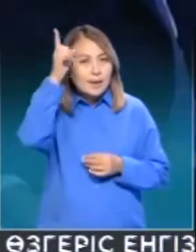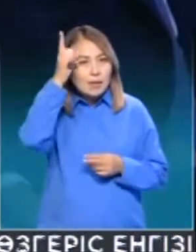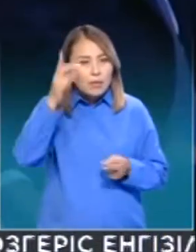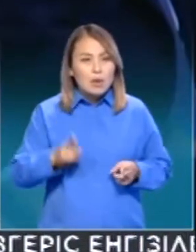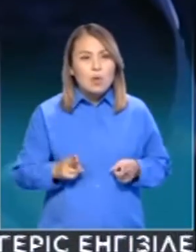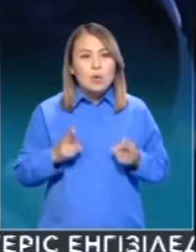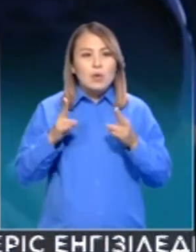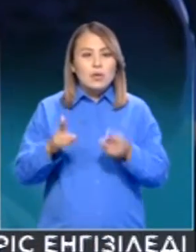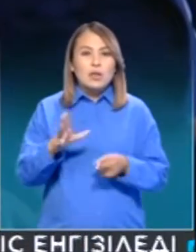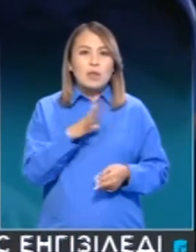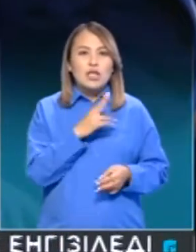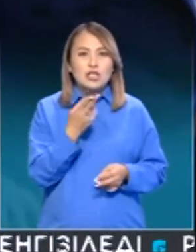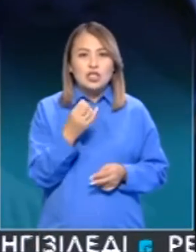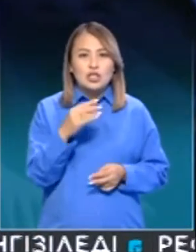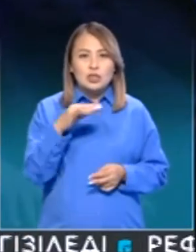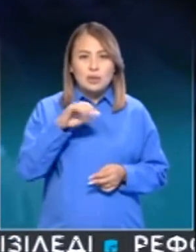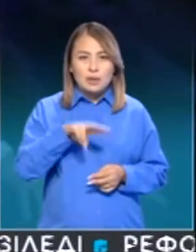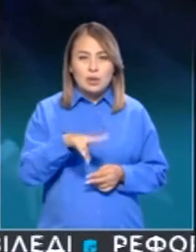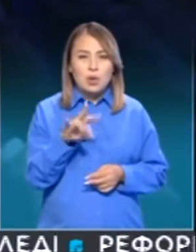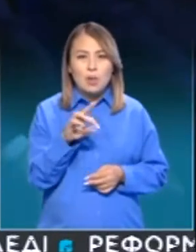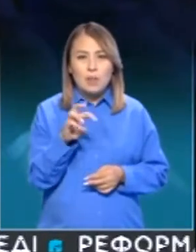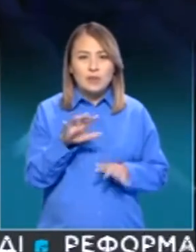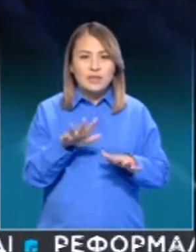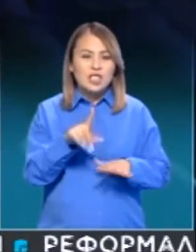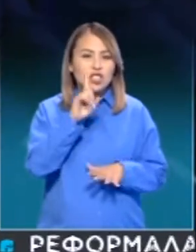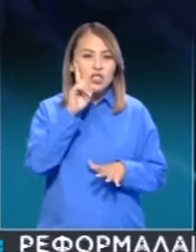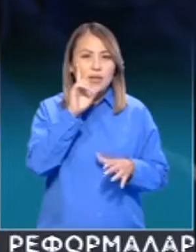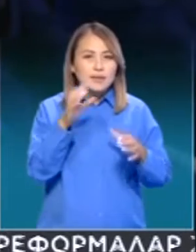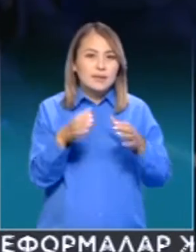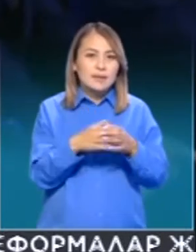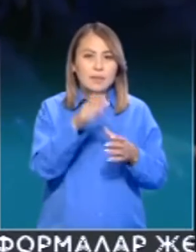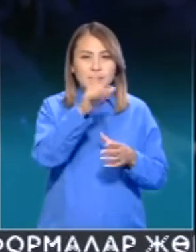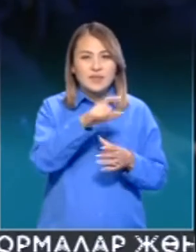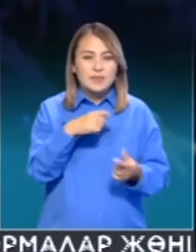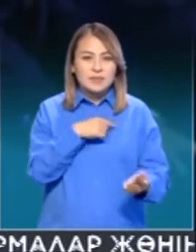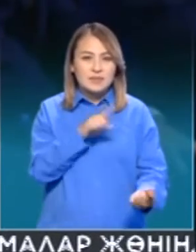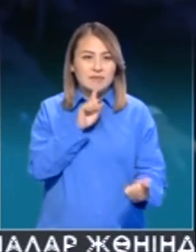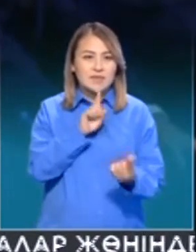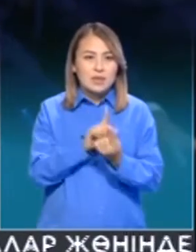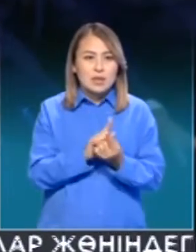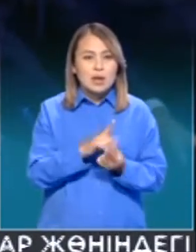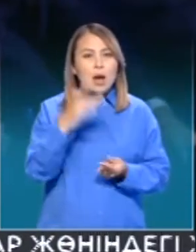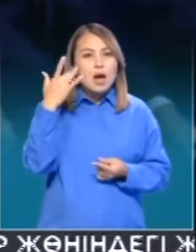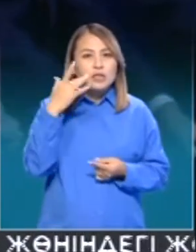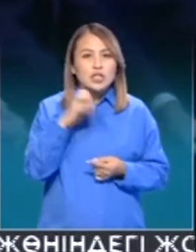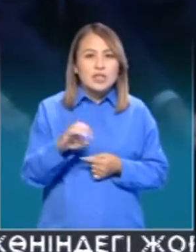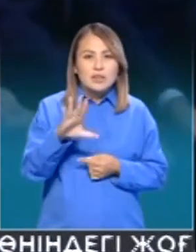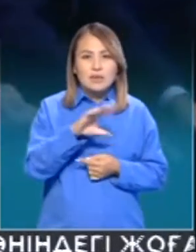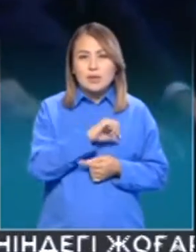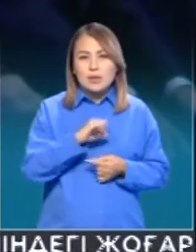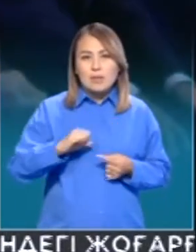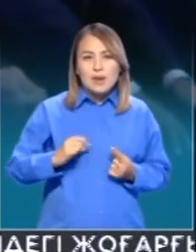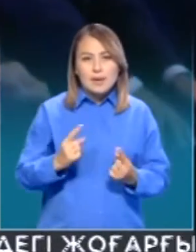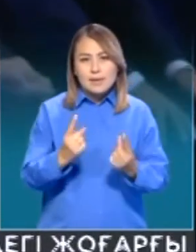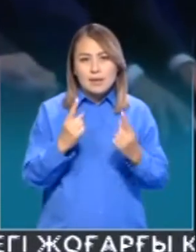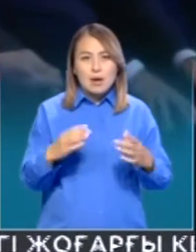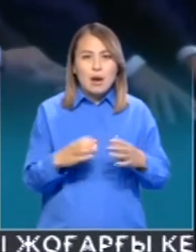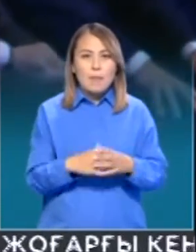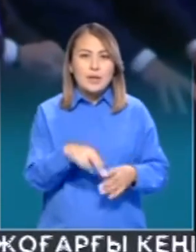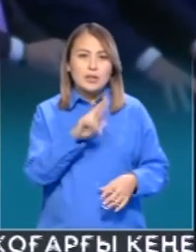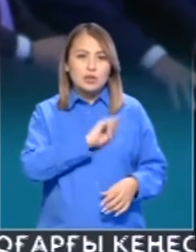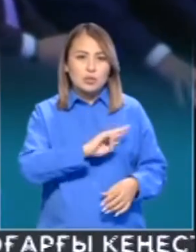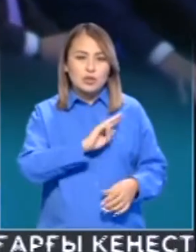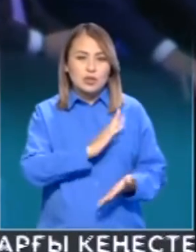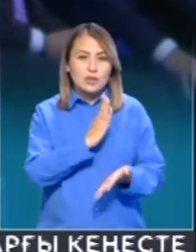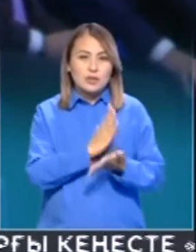сапарым аясында Digital Nomads IT қауымдастығындағы жас отандастарымызбен кездестім. Олар ақыш Еуропаның ірі компанияларында жұмыс істейді